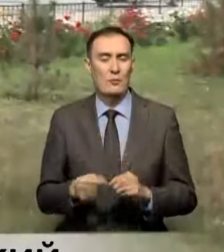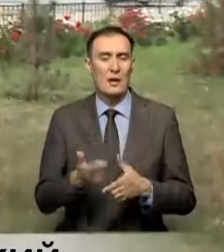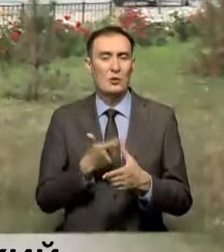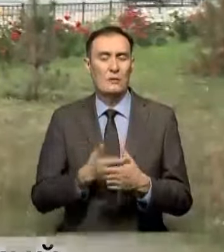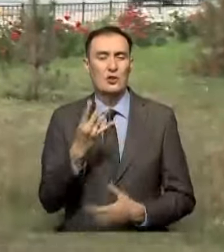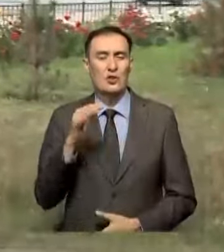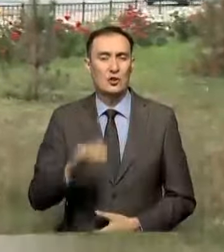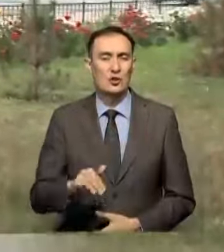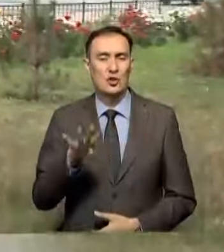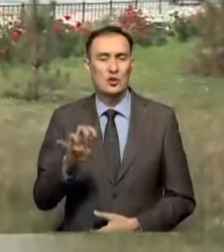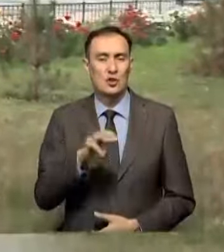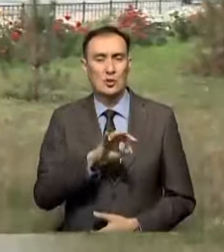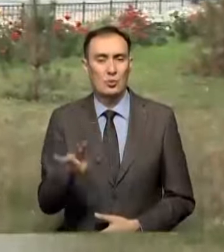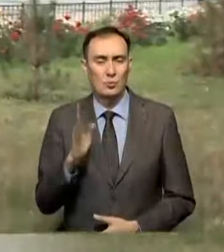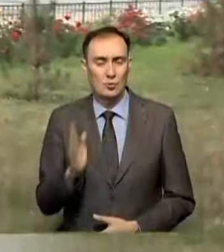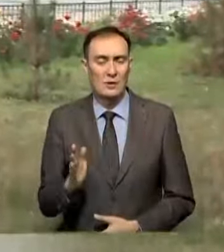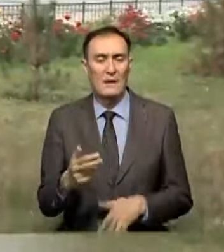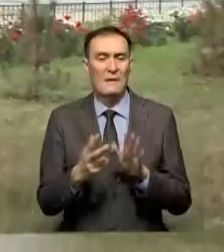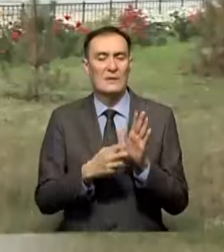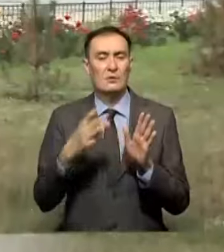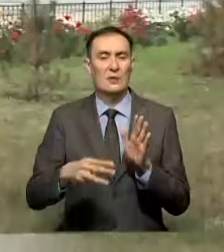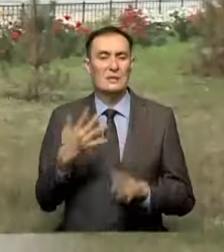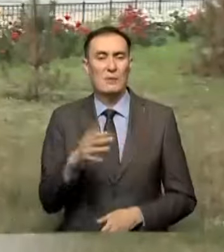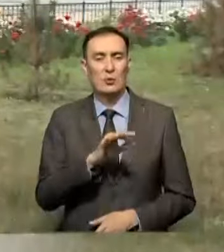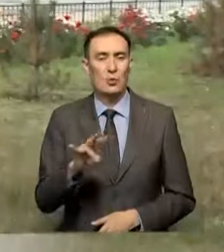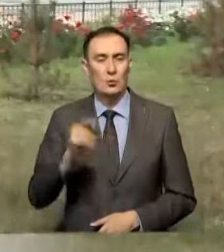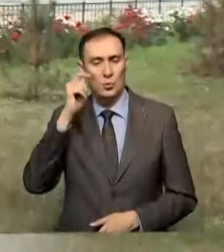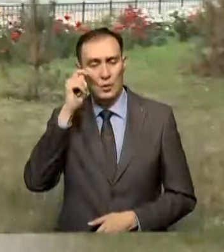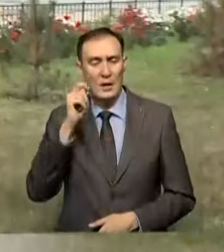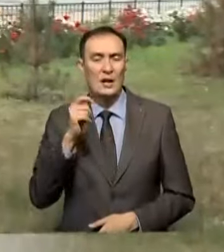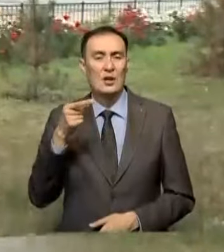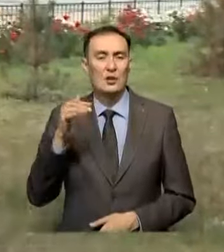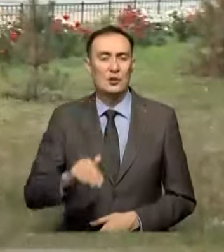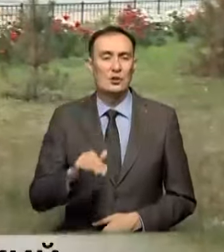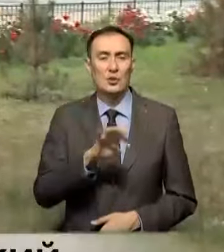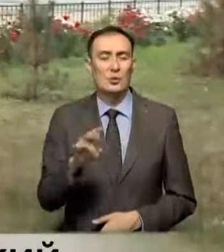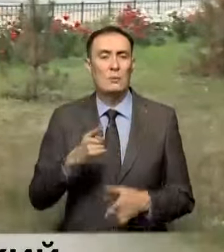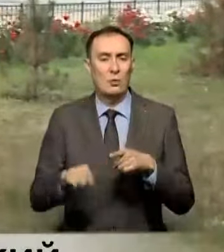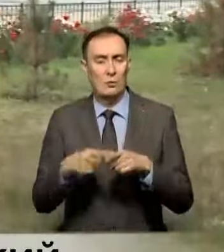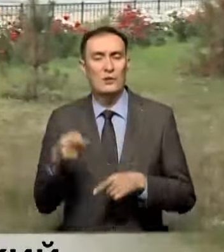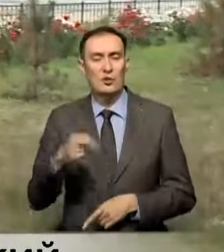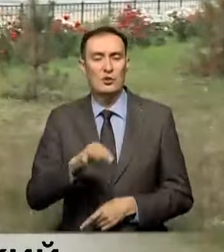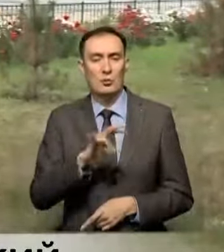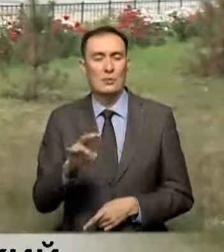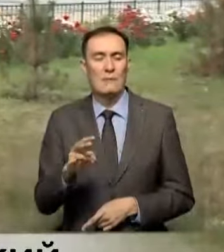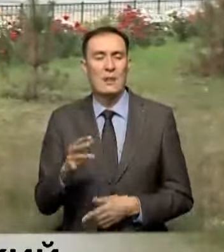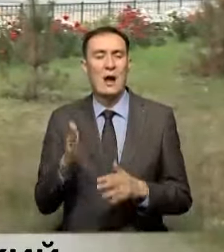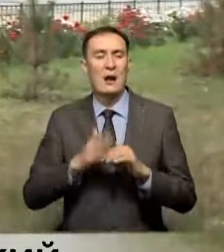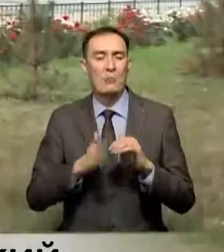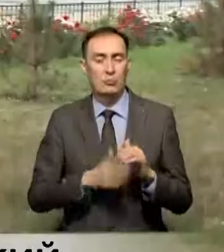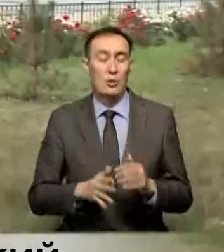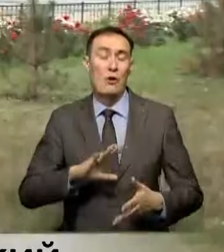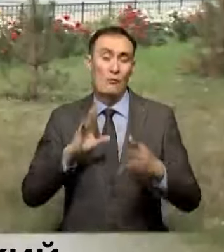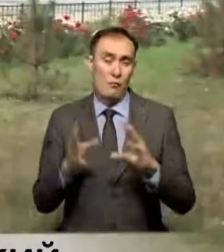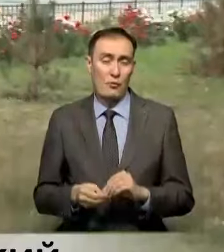картофеля 4400 тонн, 835 тонн лука, 1000 тонн моркови и 1000 тонн капусты. В